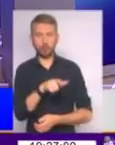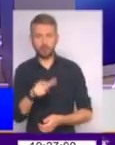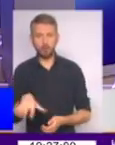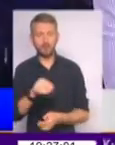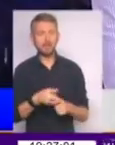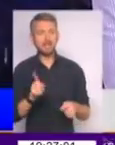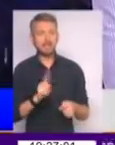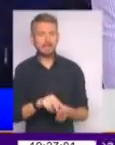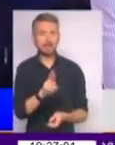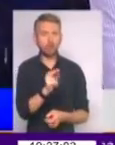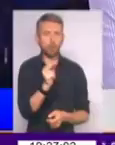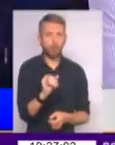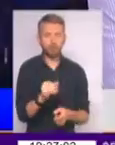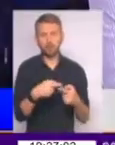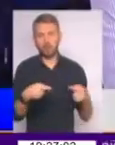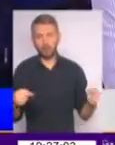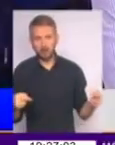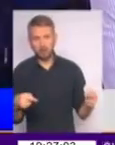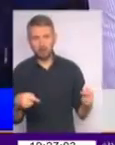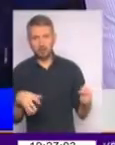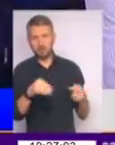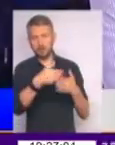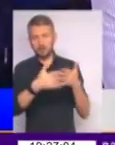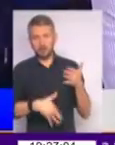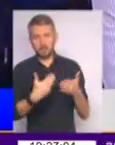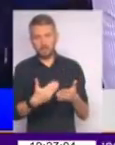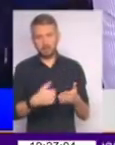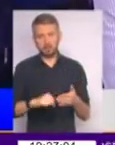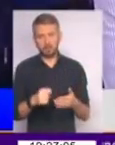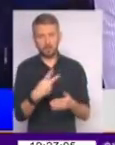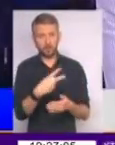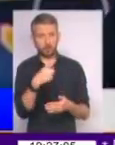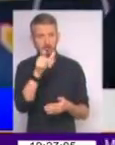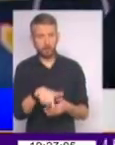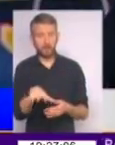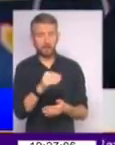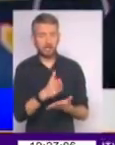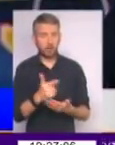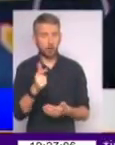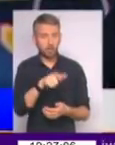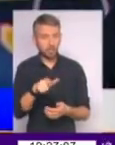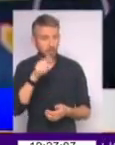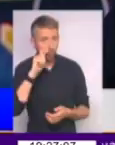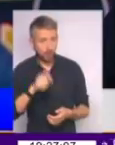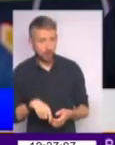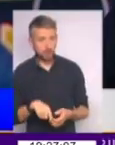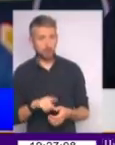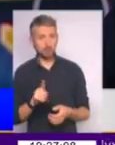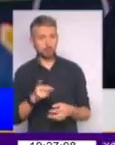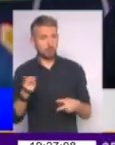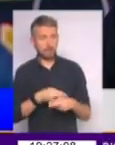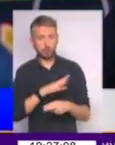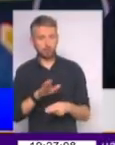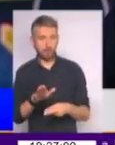ці Янукович і так далі, точніше, і їхні там браті, 21 чоловік, всі є громадянами України, ще не позбавлені